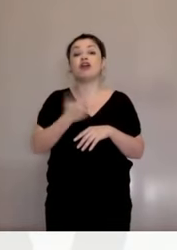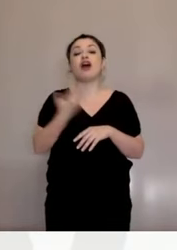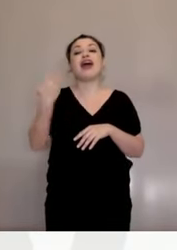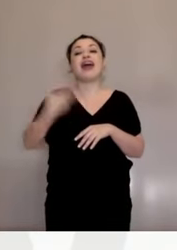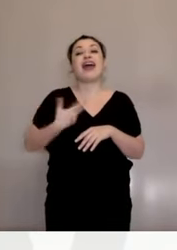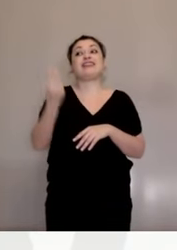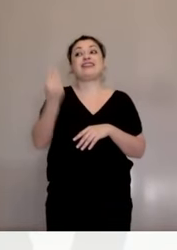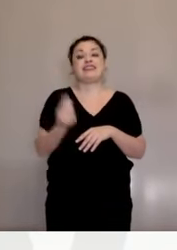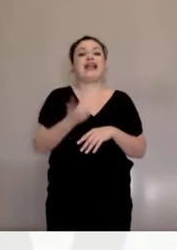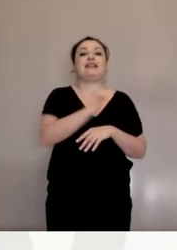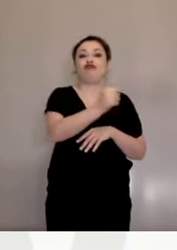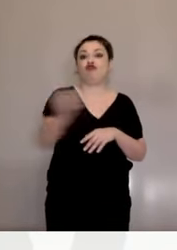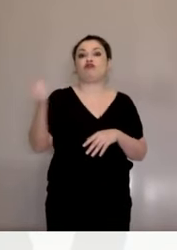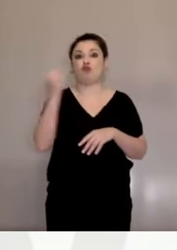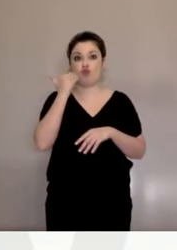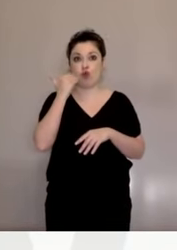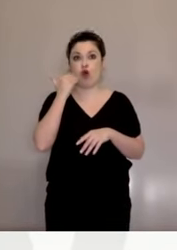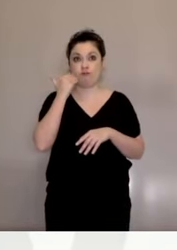ogni uomo,